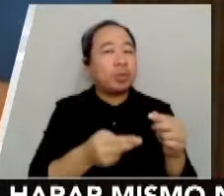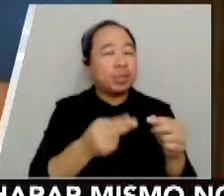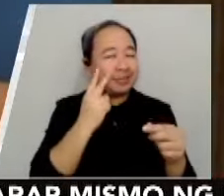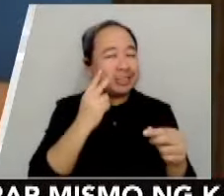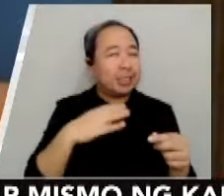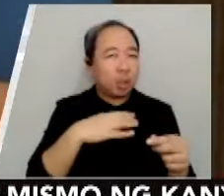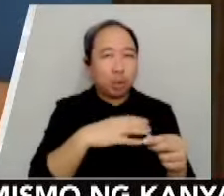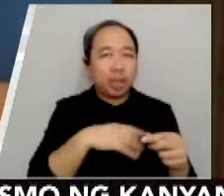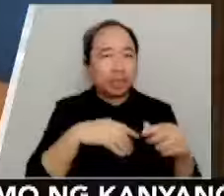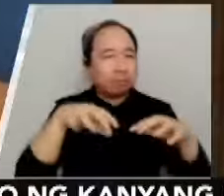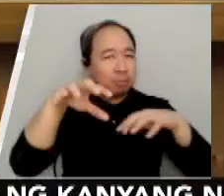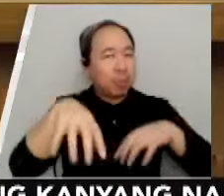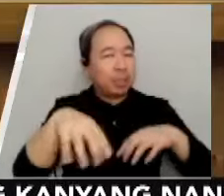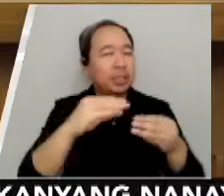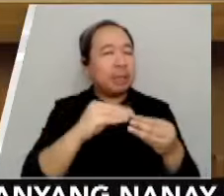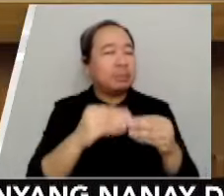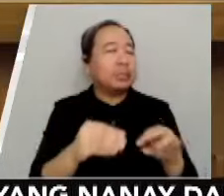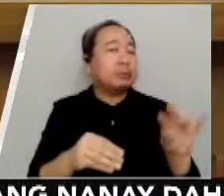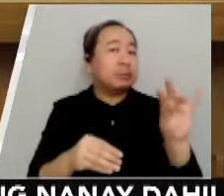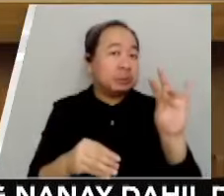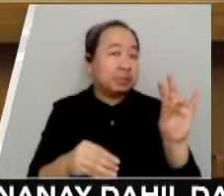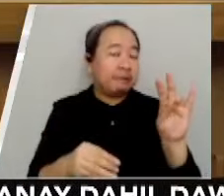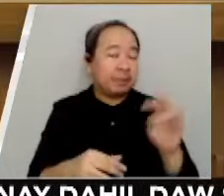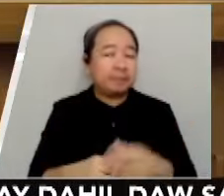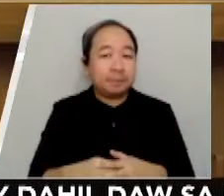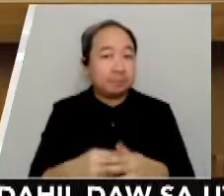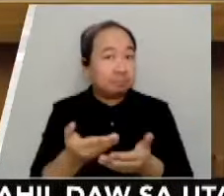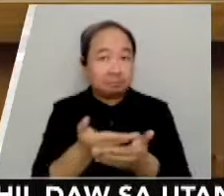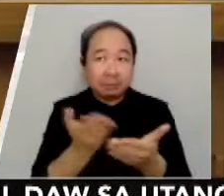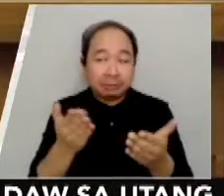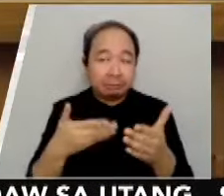move. Is there any objection?